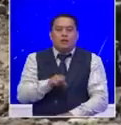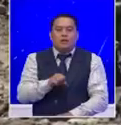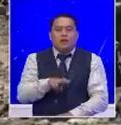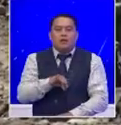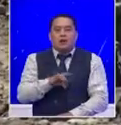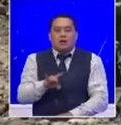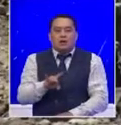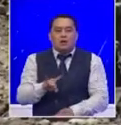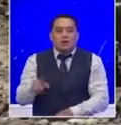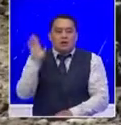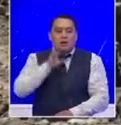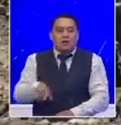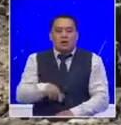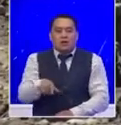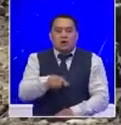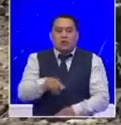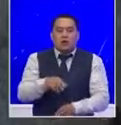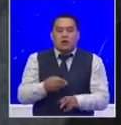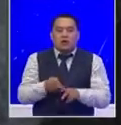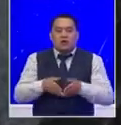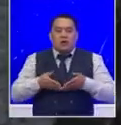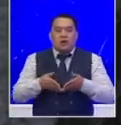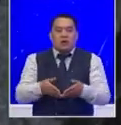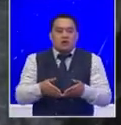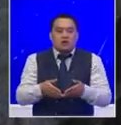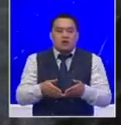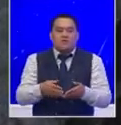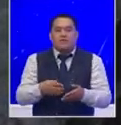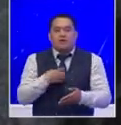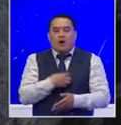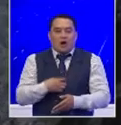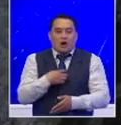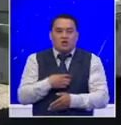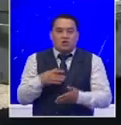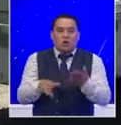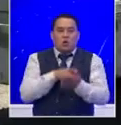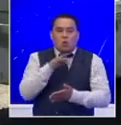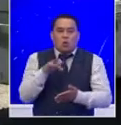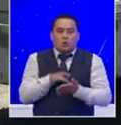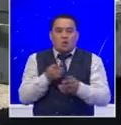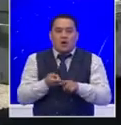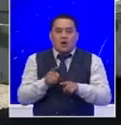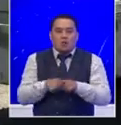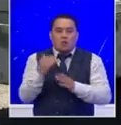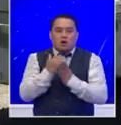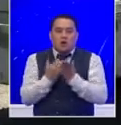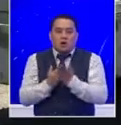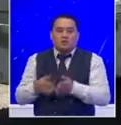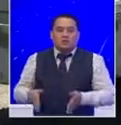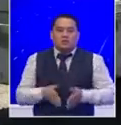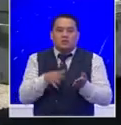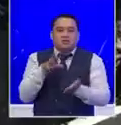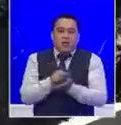рельефа, наличием рек и естественных уклонов арыки являются неотъемлемой частью города. Именно поэтому по программе «Дорожная